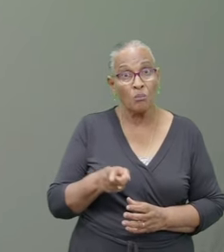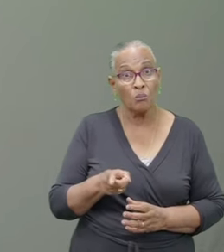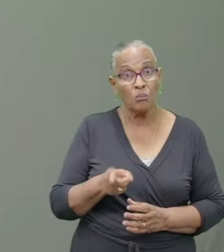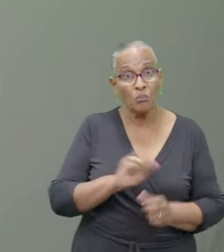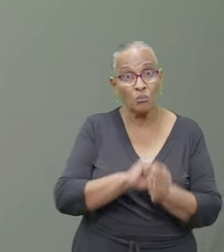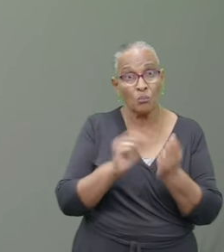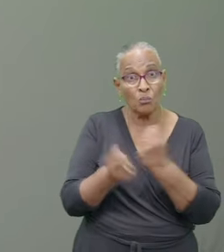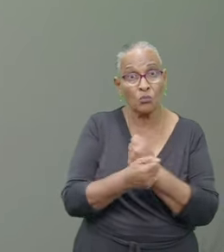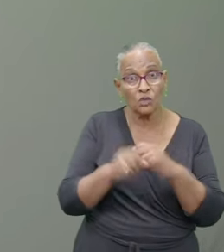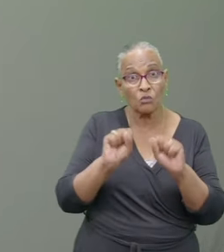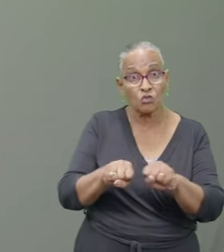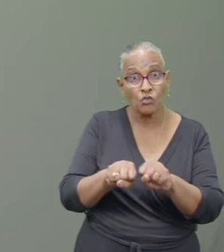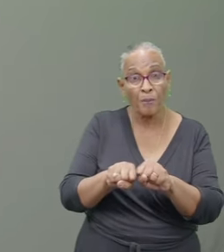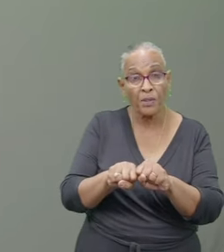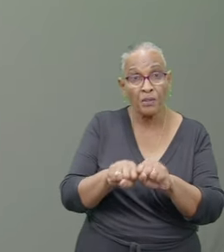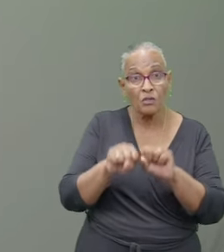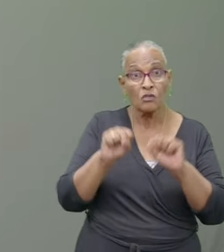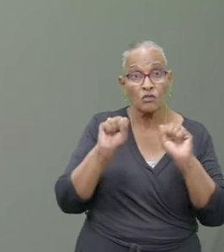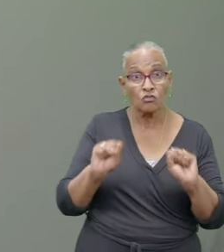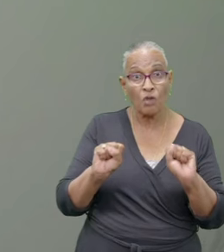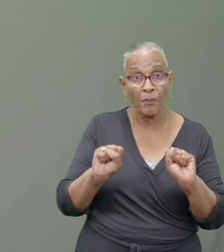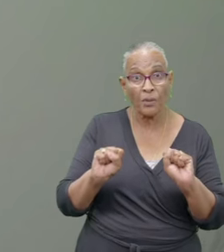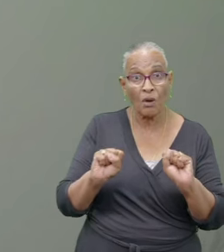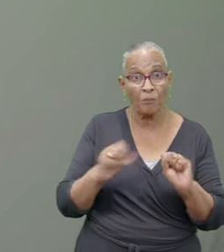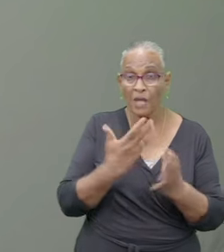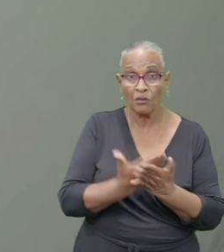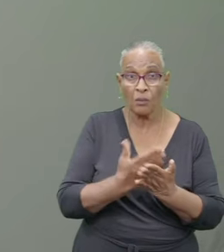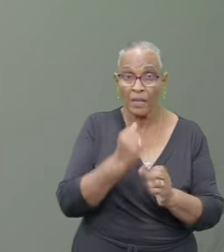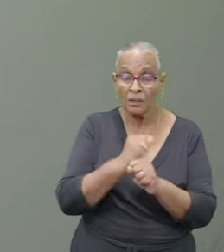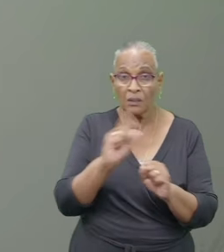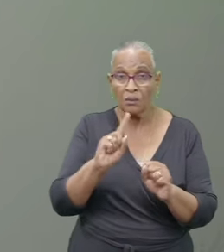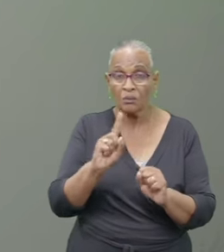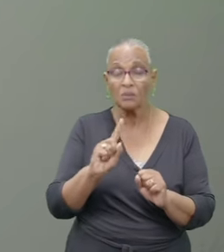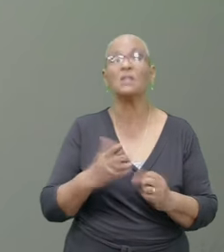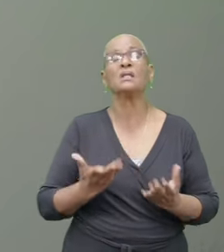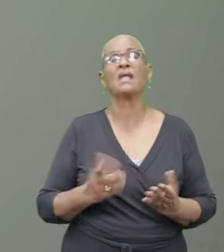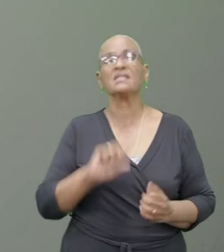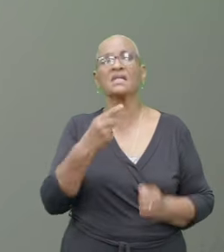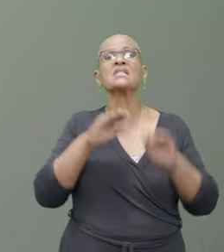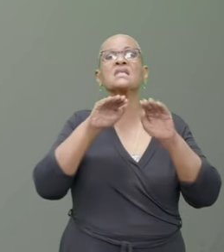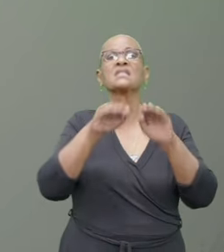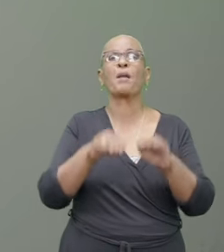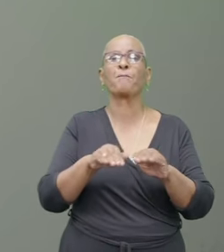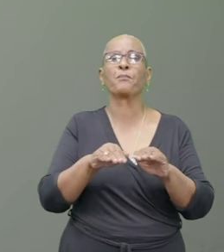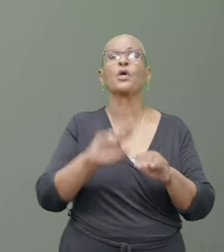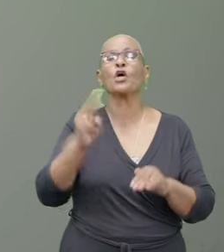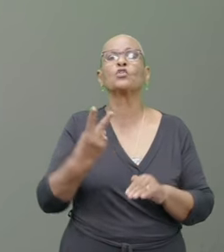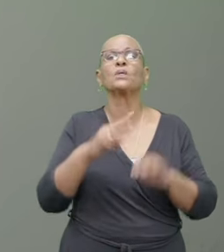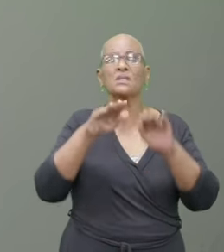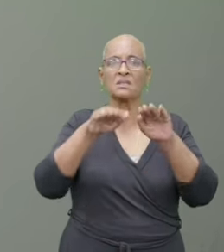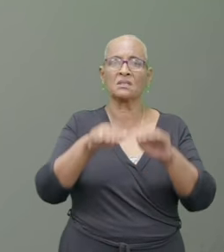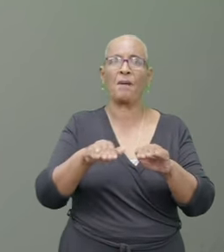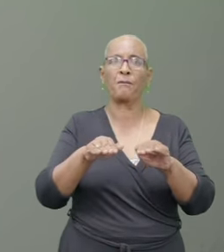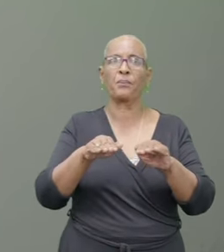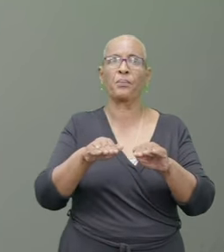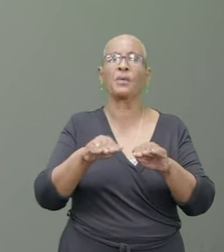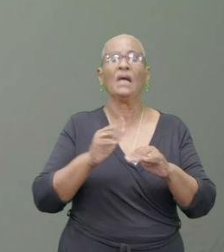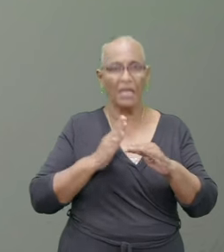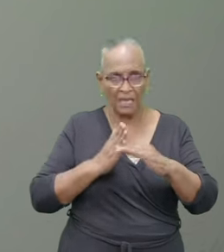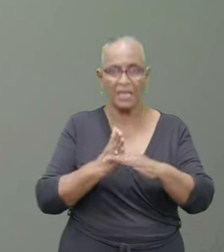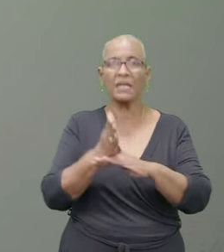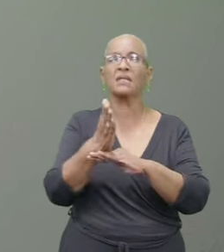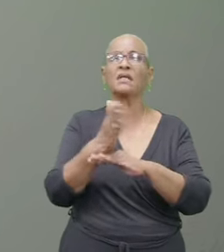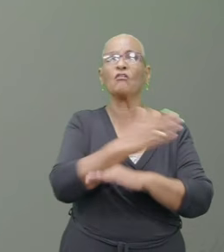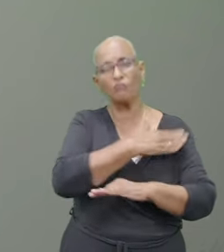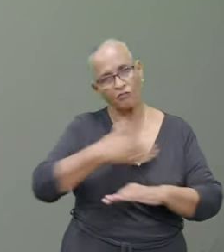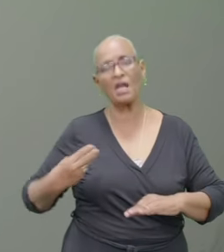drain toelage omdat het misschien niet goed genoeg gewerkt heeft? Nee, het is een eerste stap en nu is er een tweede stap om te gaan richting